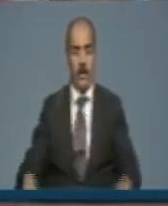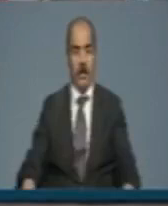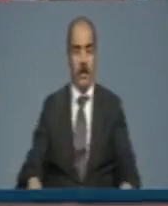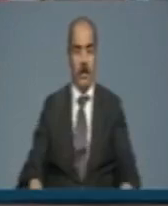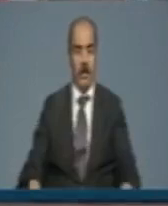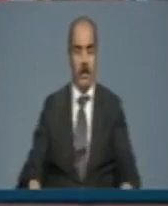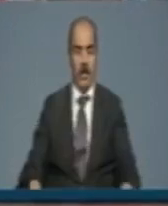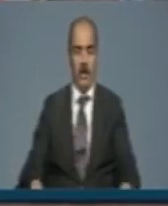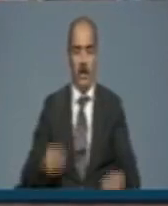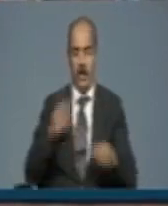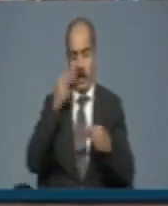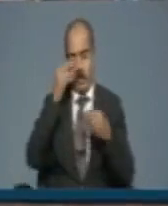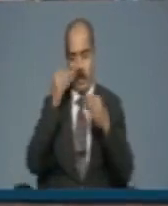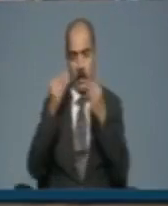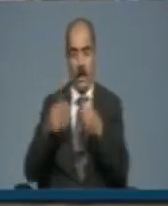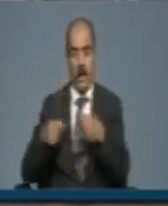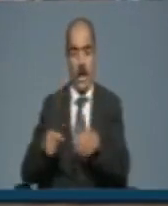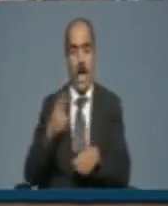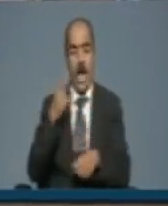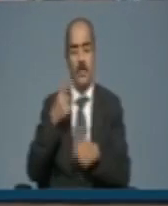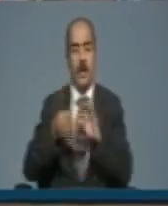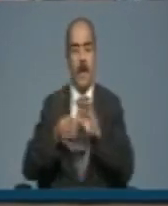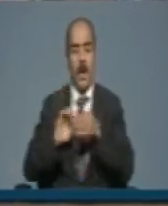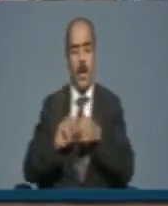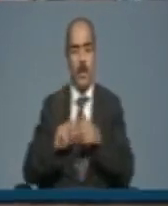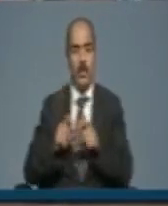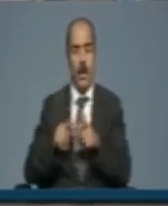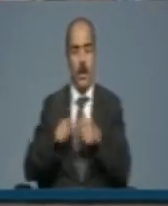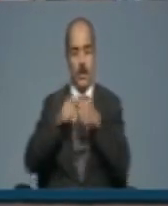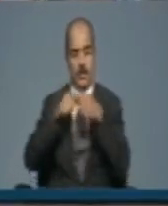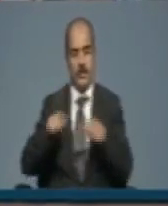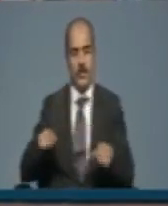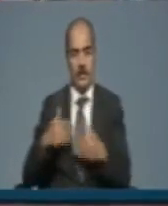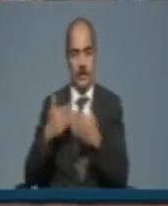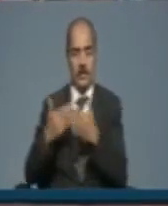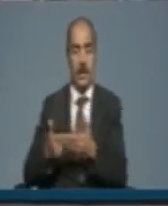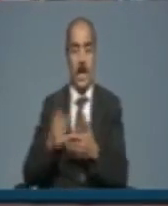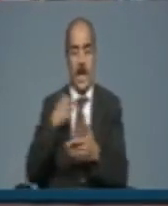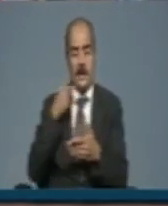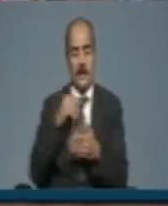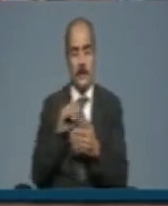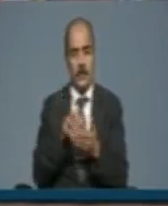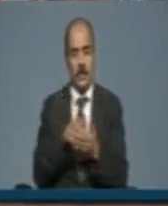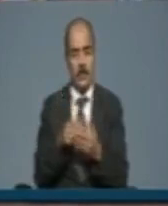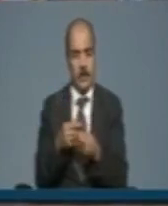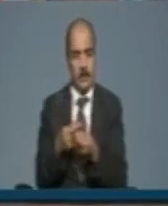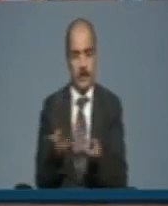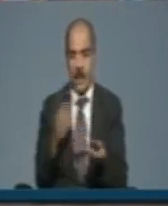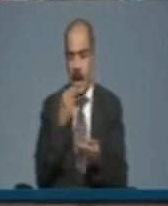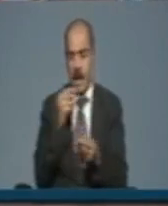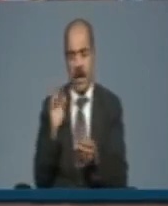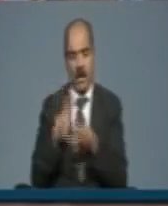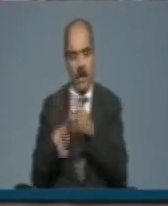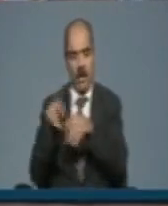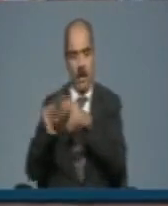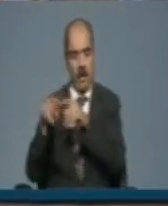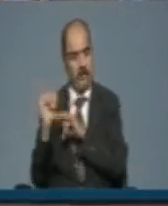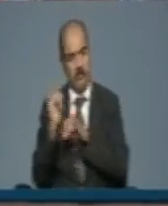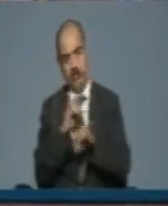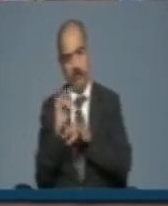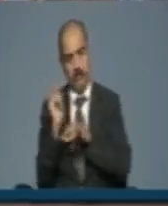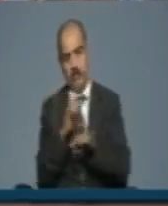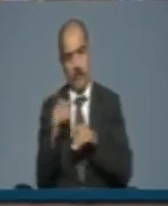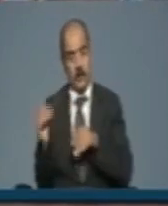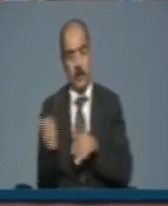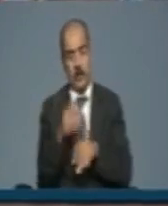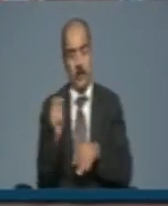بقيمة 10 ملايين دولار من أجل قطاع غزة من أجل هذا من أجل توصيل المساعدات. وكذلك